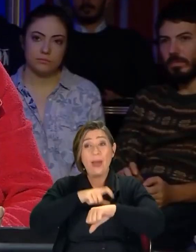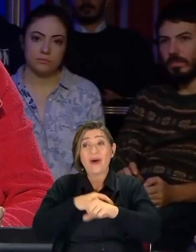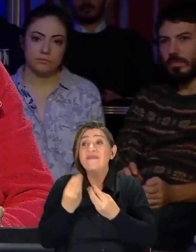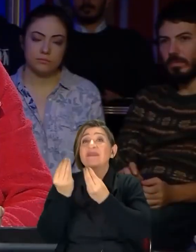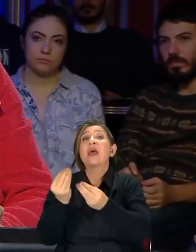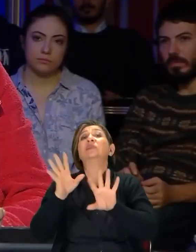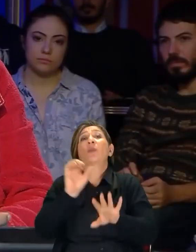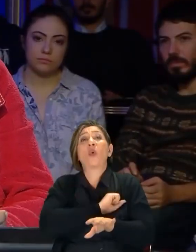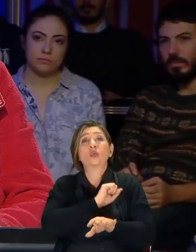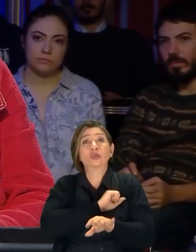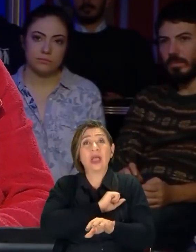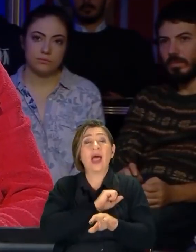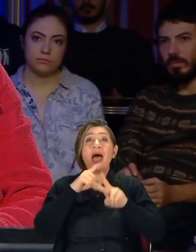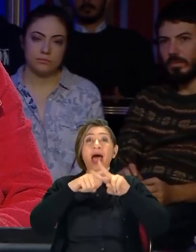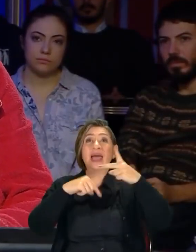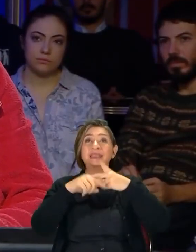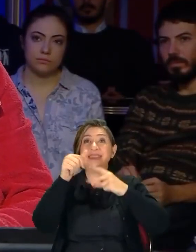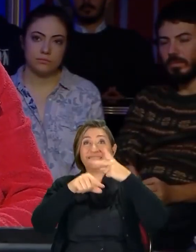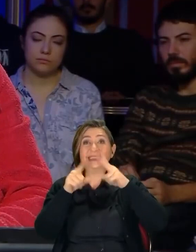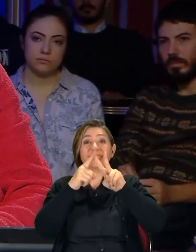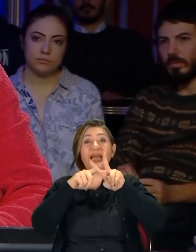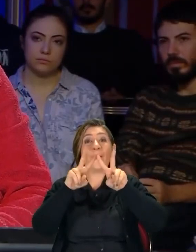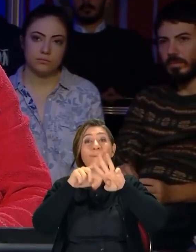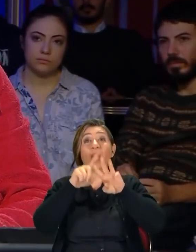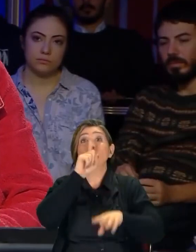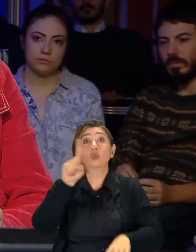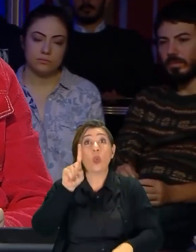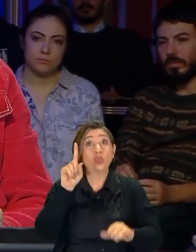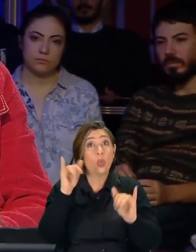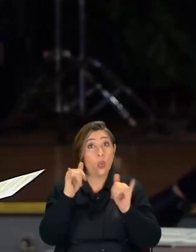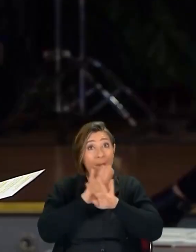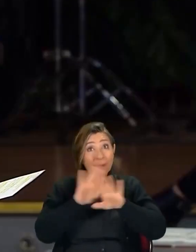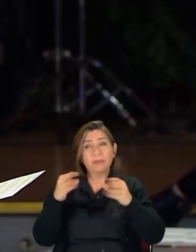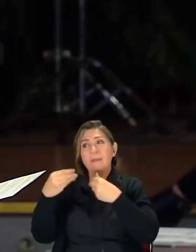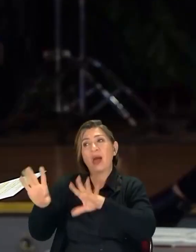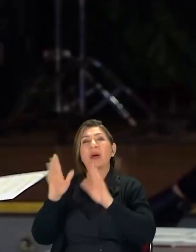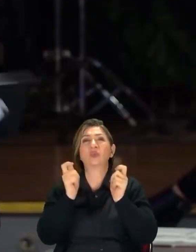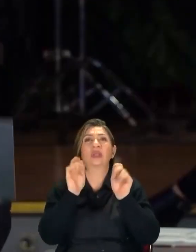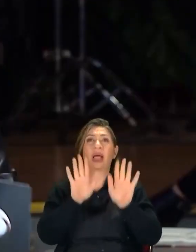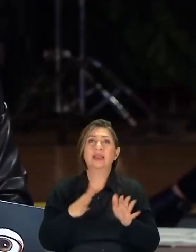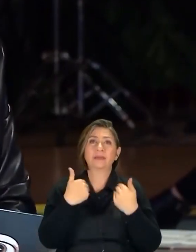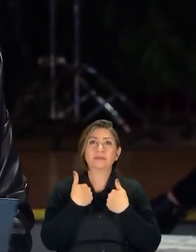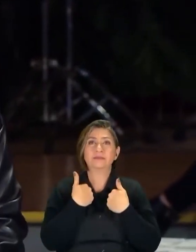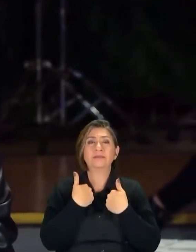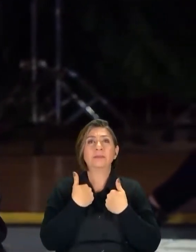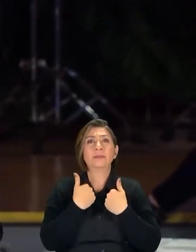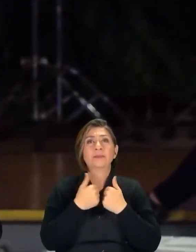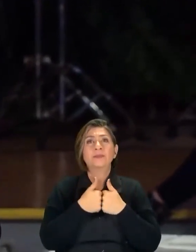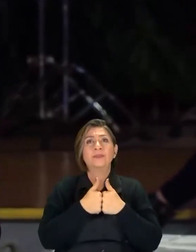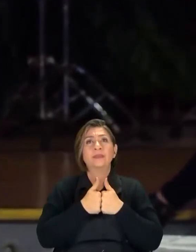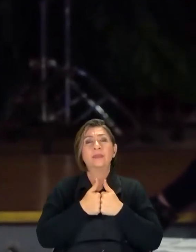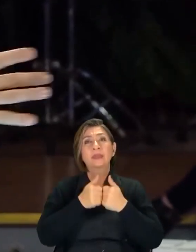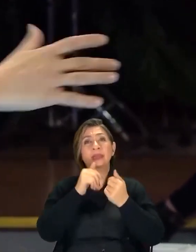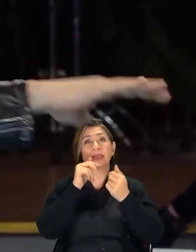ayıramayacak korkusuyla azizname ii Eee 110 oyundan sonra eee bırakmak zorunda kaldım ne diyorsun Eee